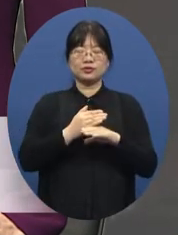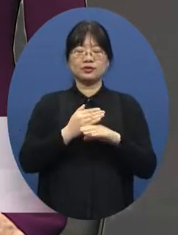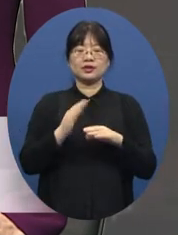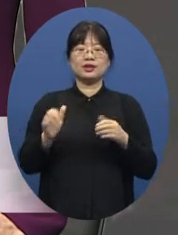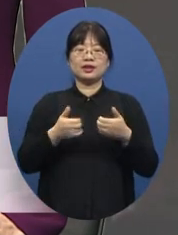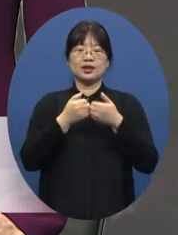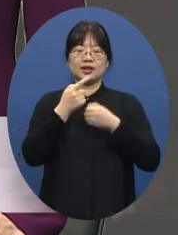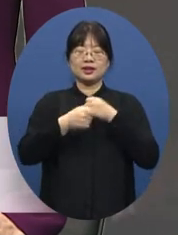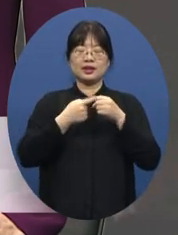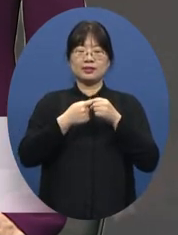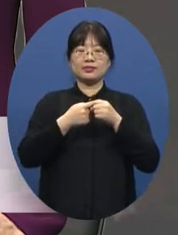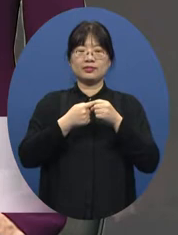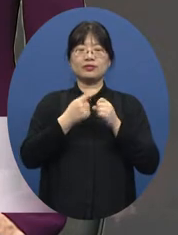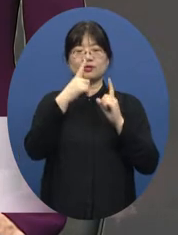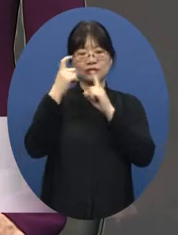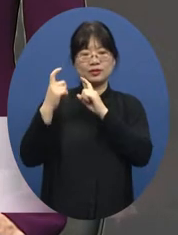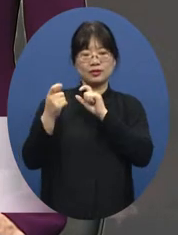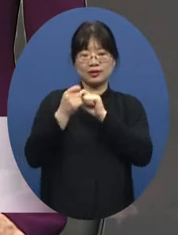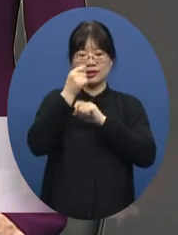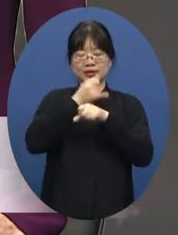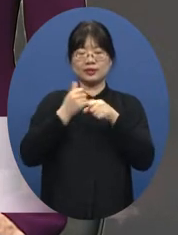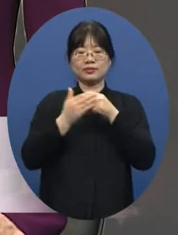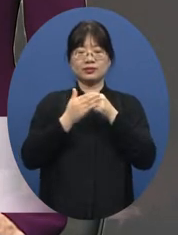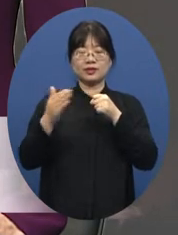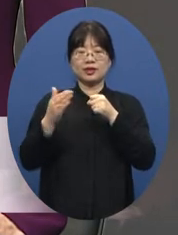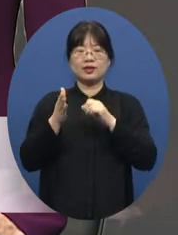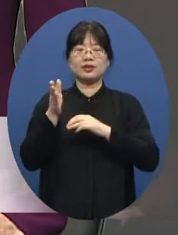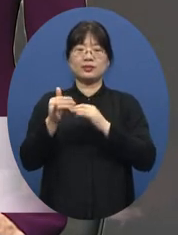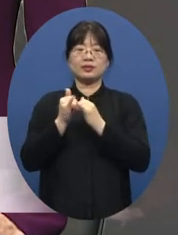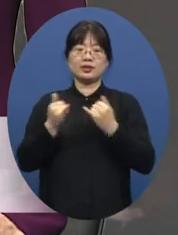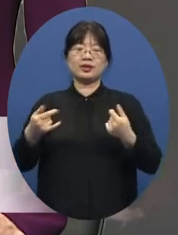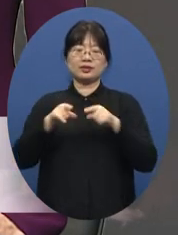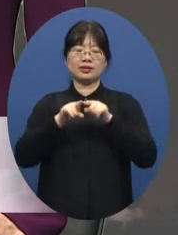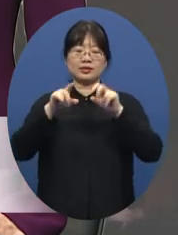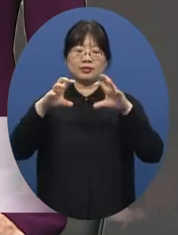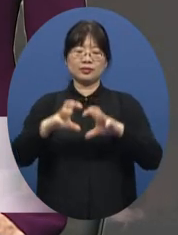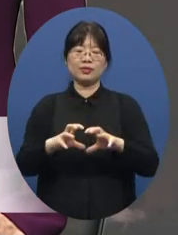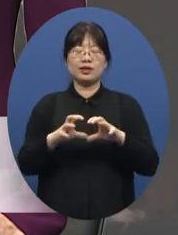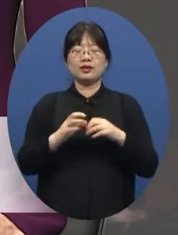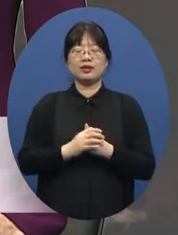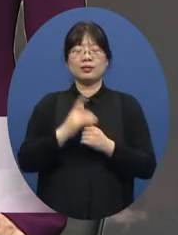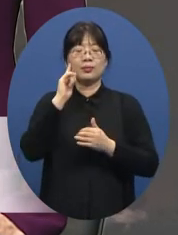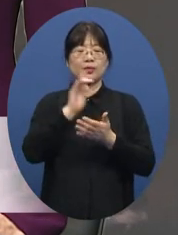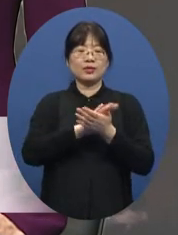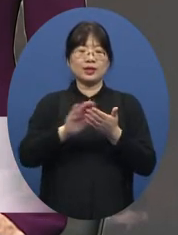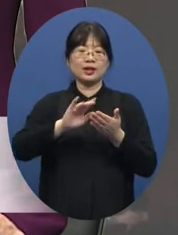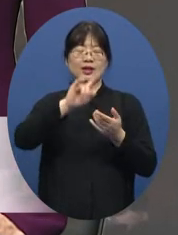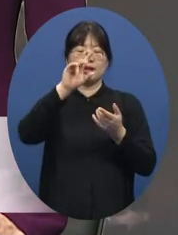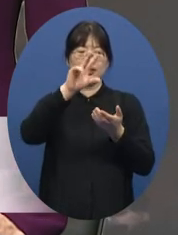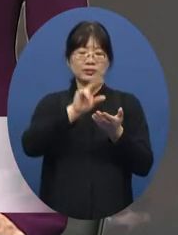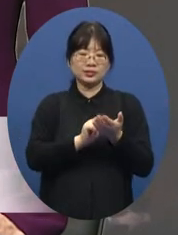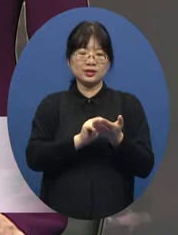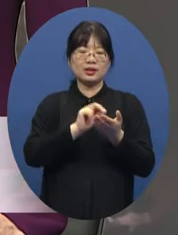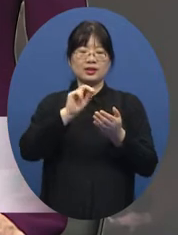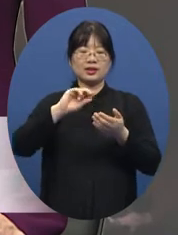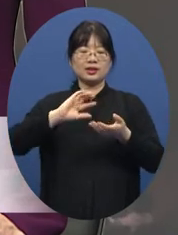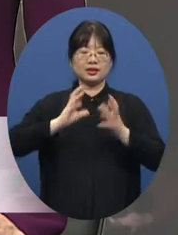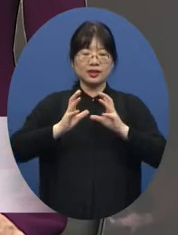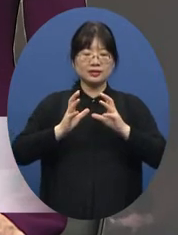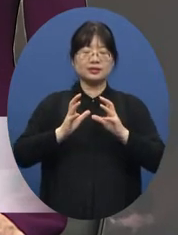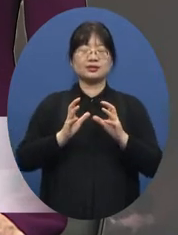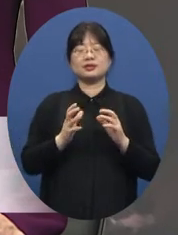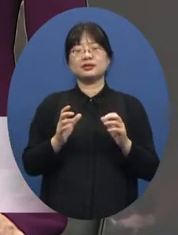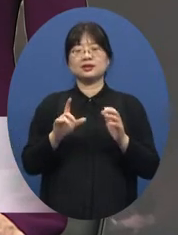앞두고 있습니다. 이를 기념해 남북 관계 전문가들이 모여 한반도 평화에 대한 의견을 나누는 토크쇼가